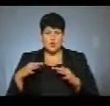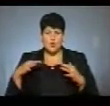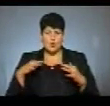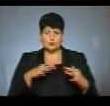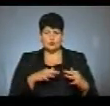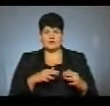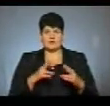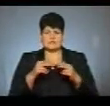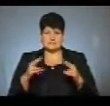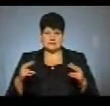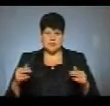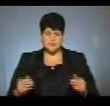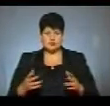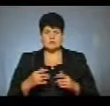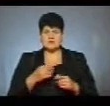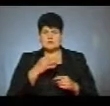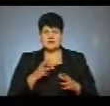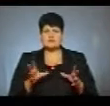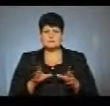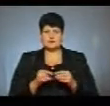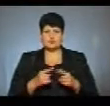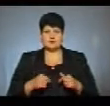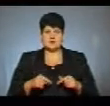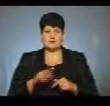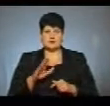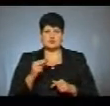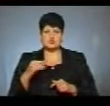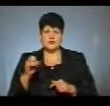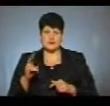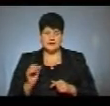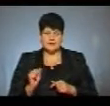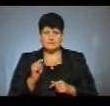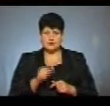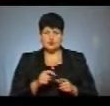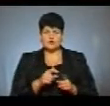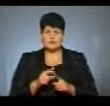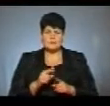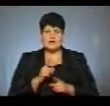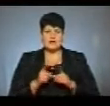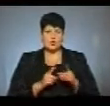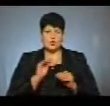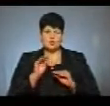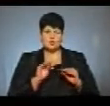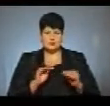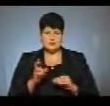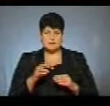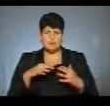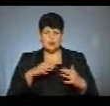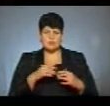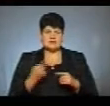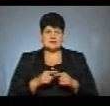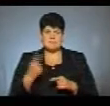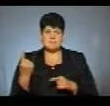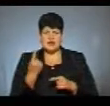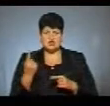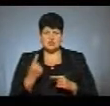замку і Зборівської битви, повідомив співорганізатор заходу Володимир Чайка. За його словами, реконструкція бою – це перший етап конкурсу